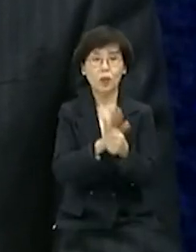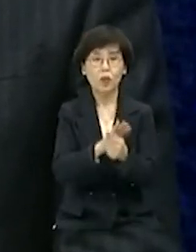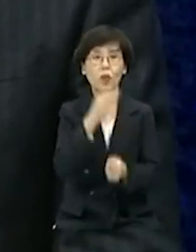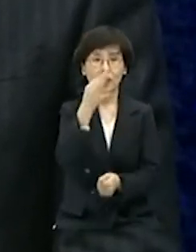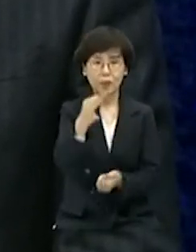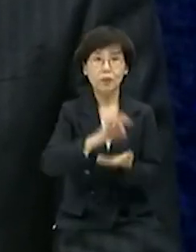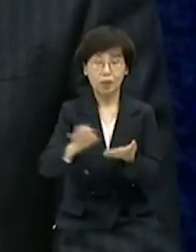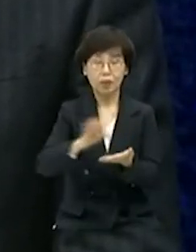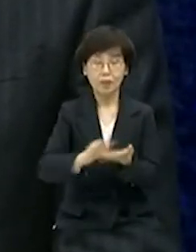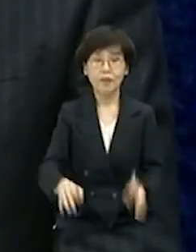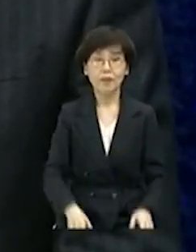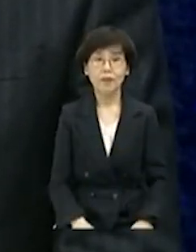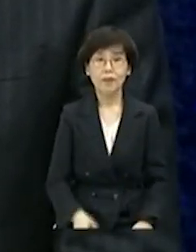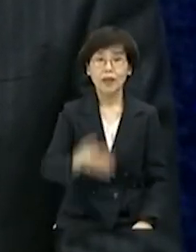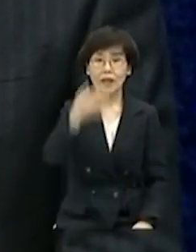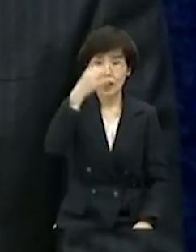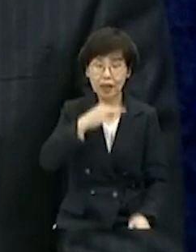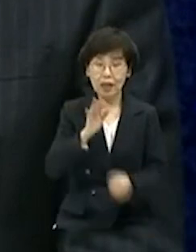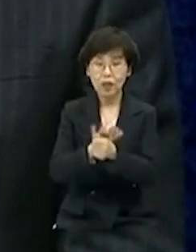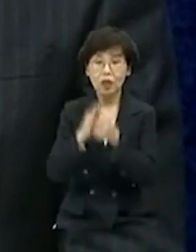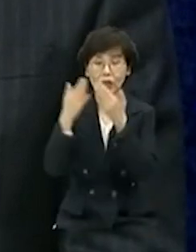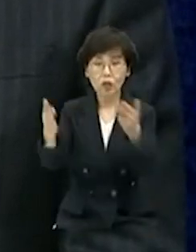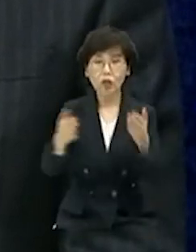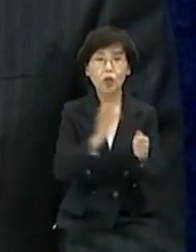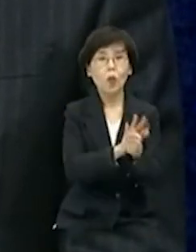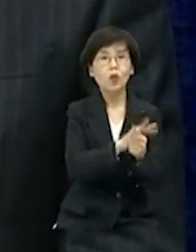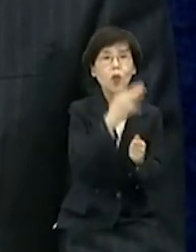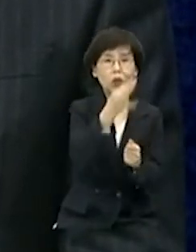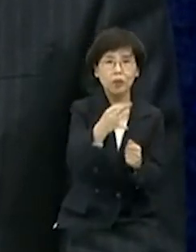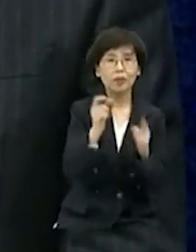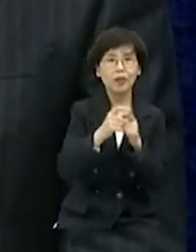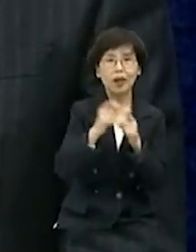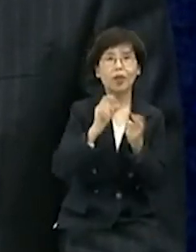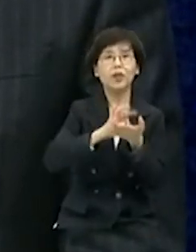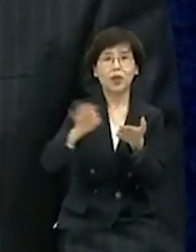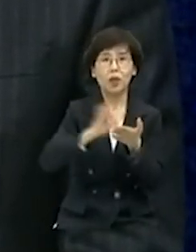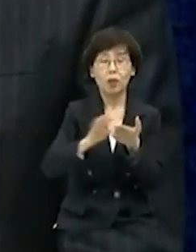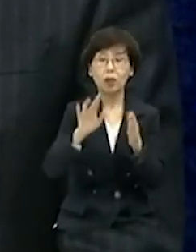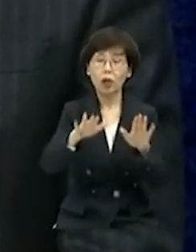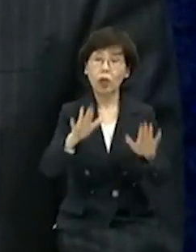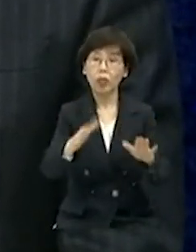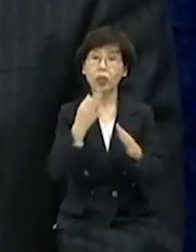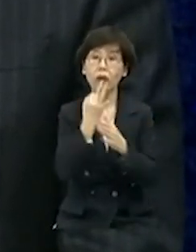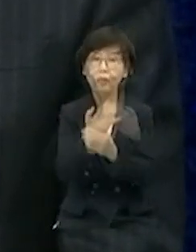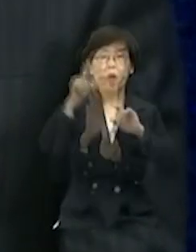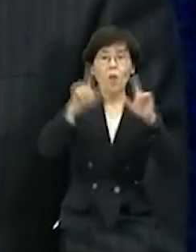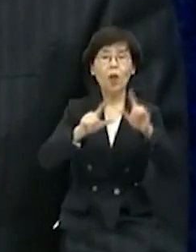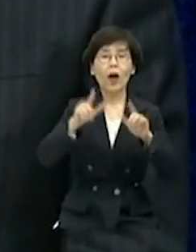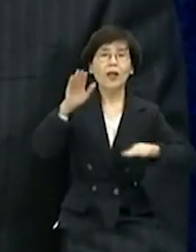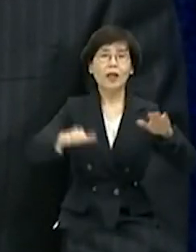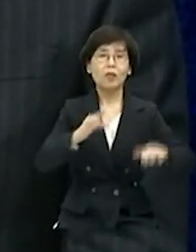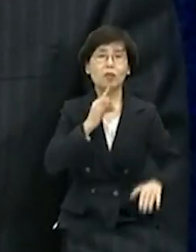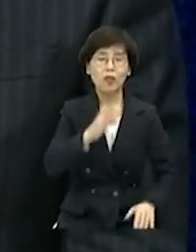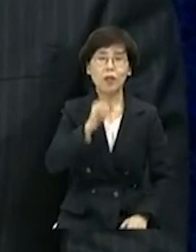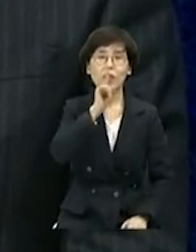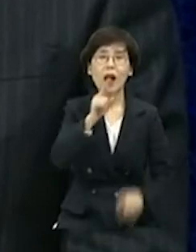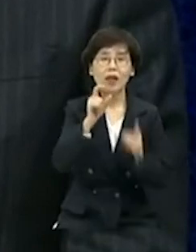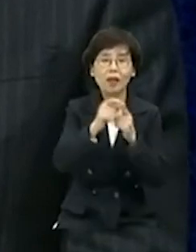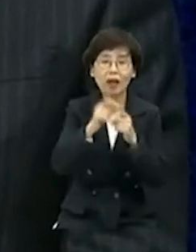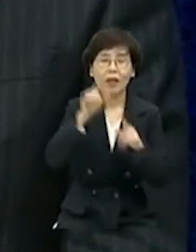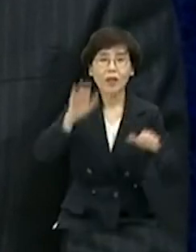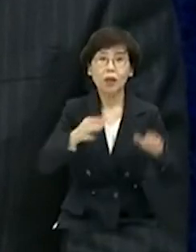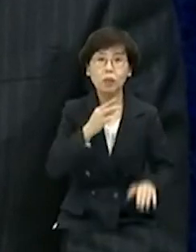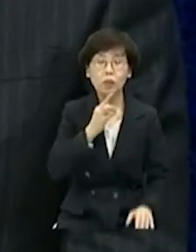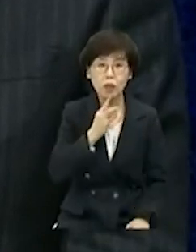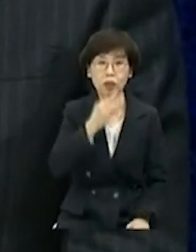보조금이라는 용어를 그렇죠. 씁니다. 이자도 예. 보조금이란 용어를 씁니다. 그걸 예. 갖고 지금 현금 지원이라고 이야기하시면 어떻게 합니까? 청년과